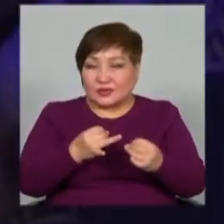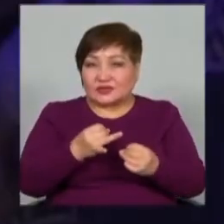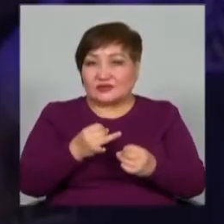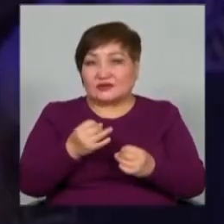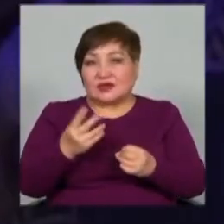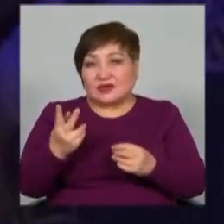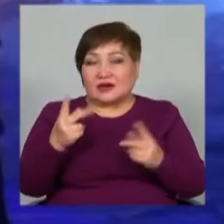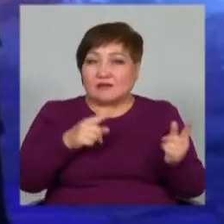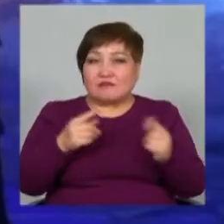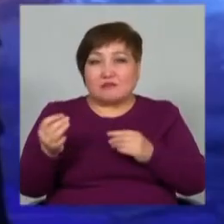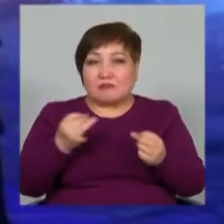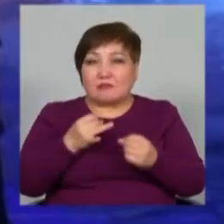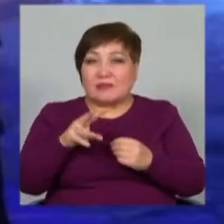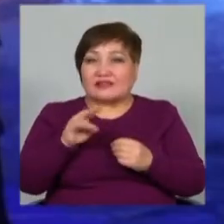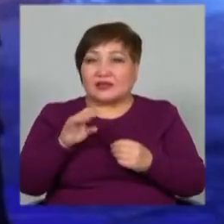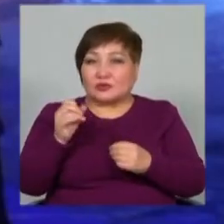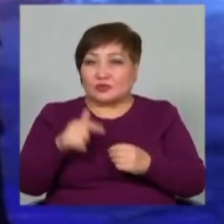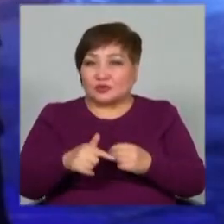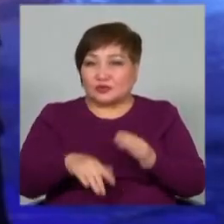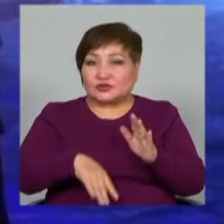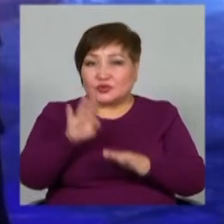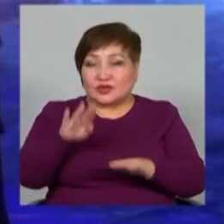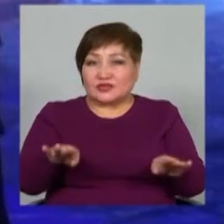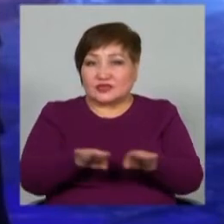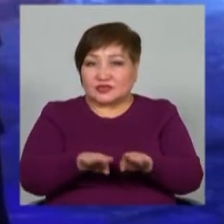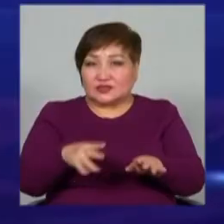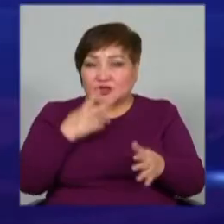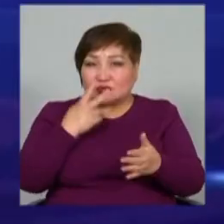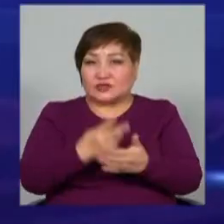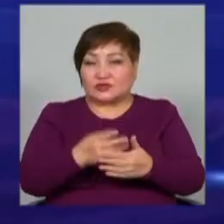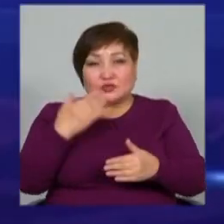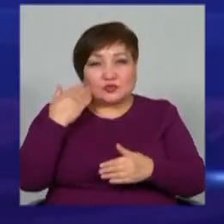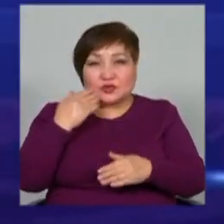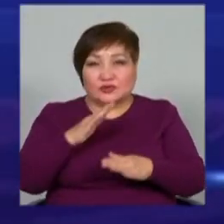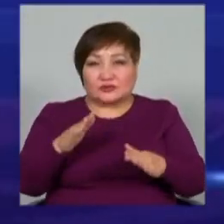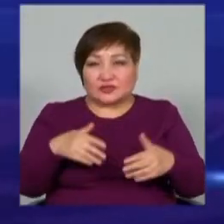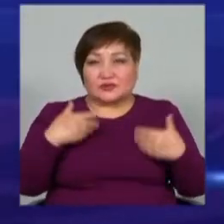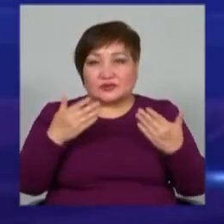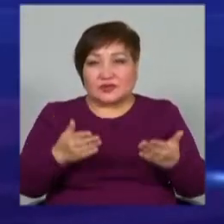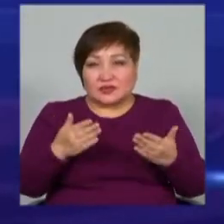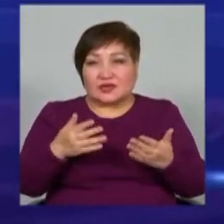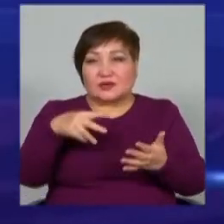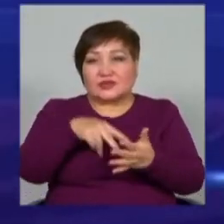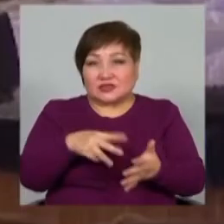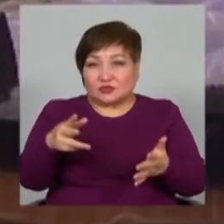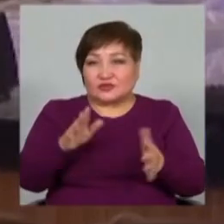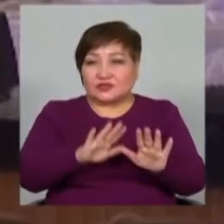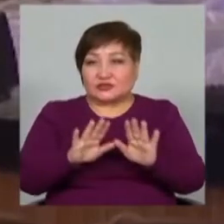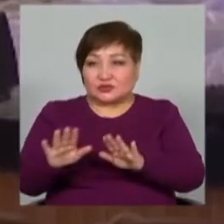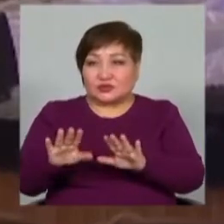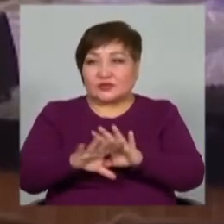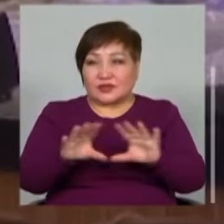сүбелі туындыны сахнада жоғары деңгейде алып шығу оңай емес. Алайда қоюшы режиссердің де, көрермендердің де көңілінен шыққандай.